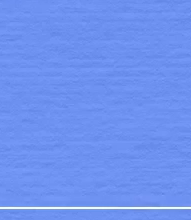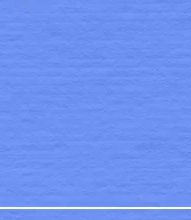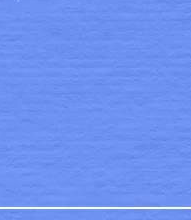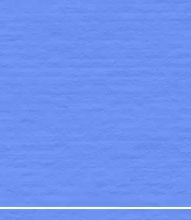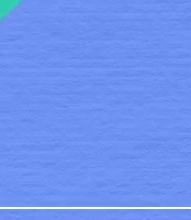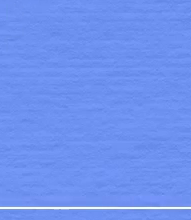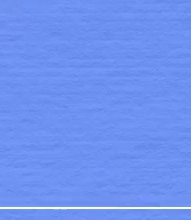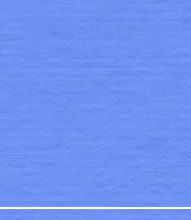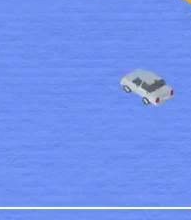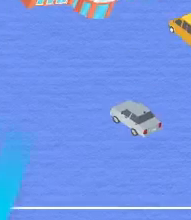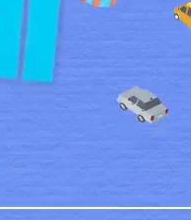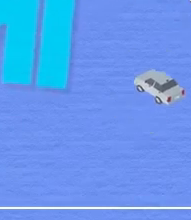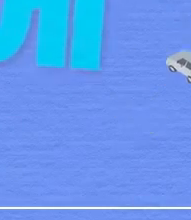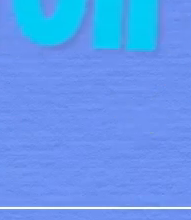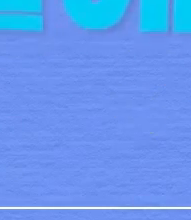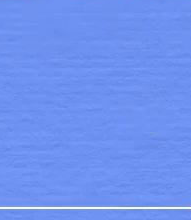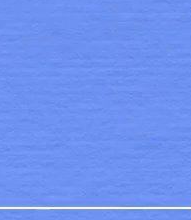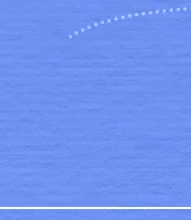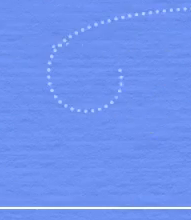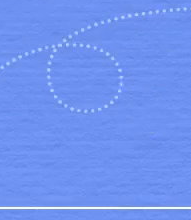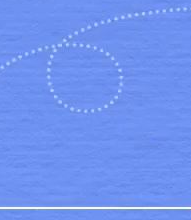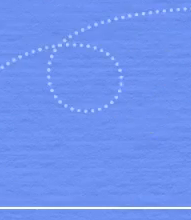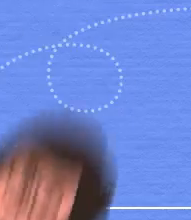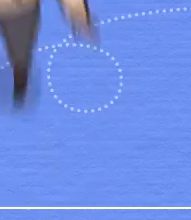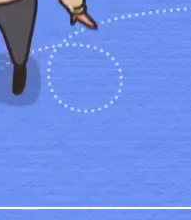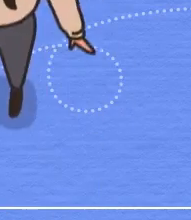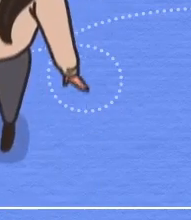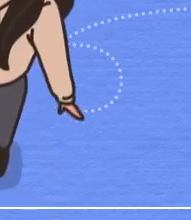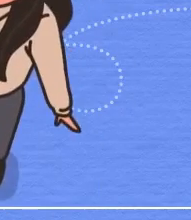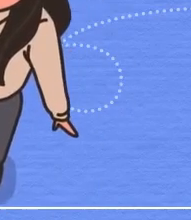제목, 장학터뷰.